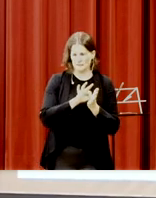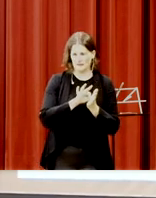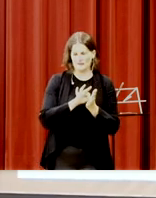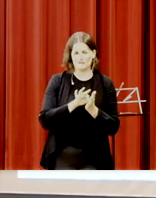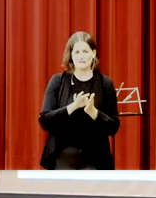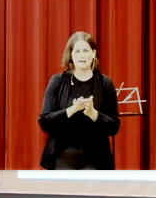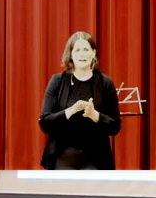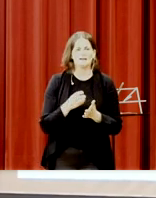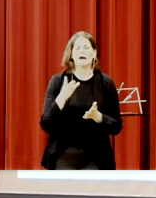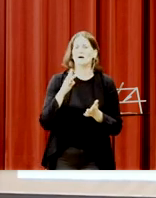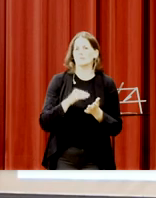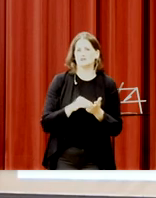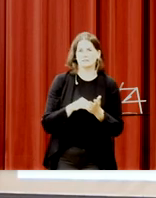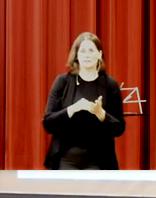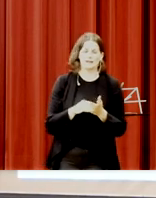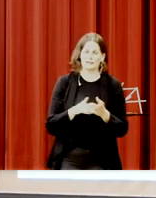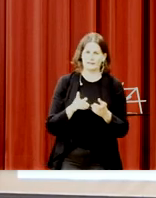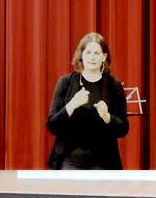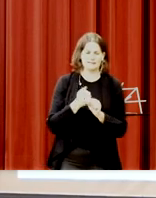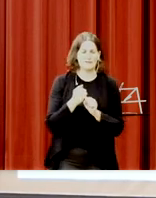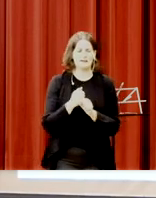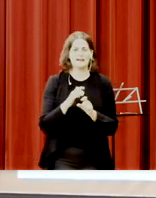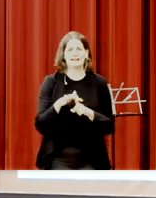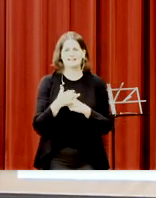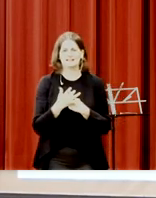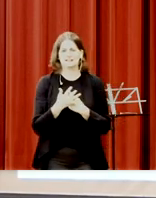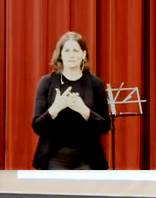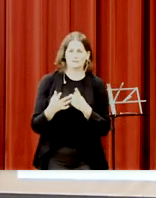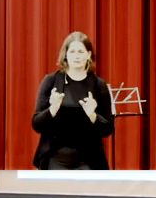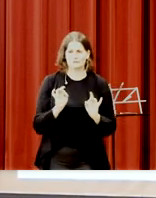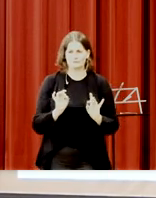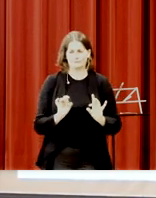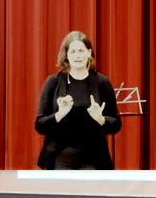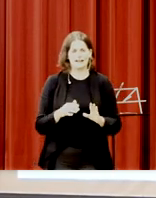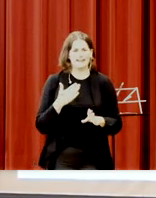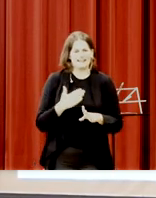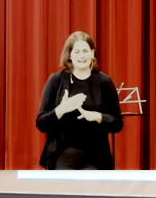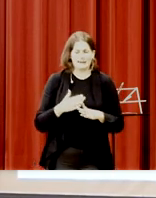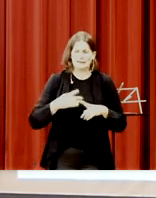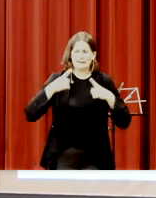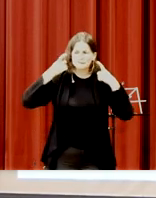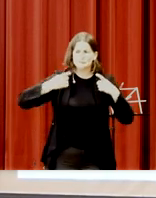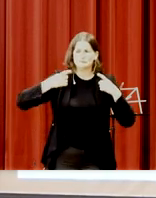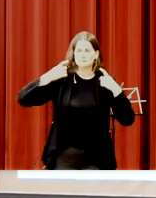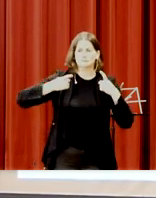els resultats de la institució és la suma del treball de cadascú i de cadascuna de vosaltres.